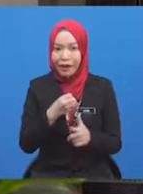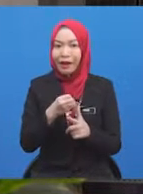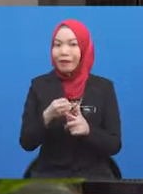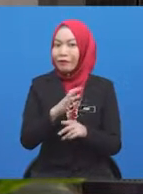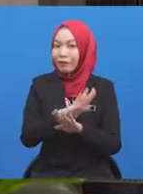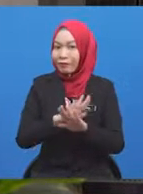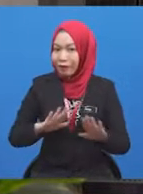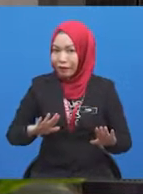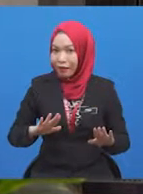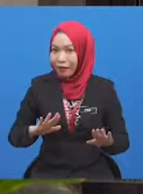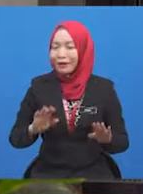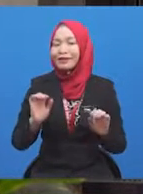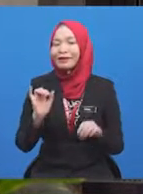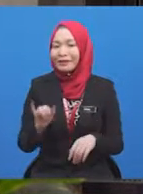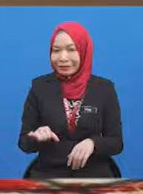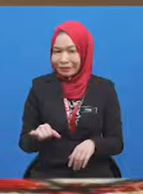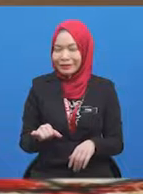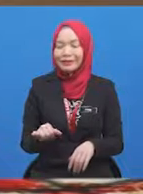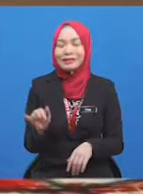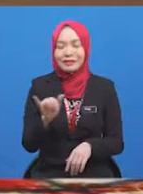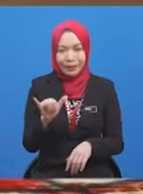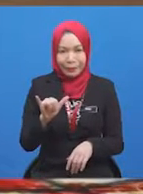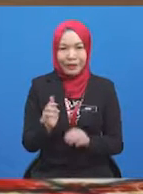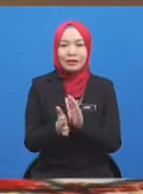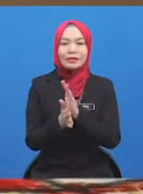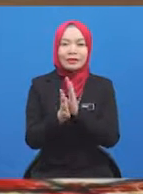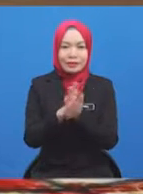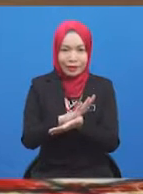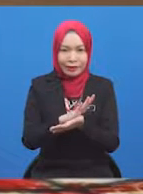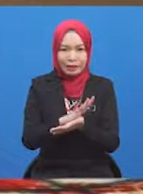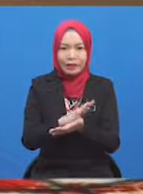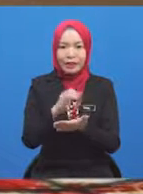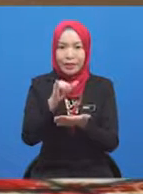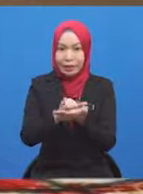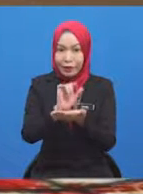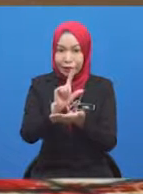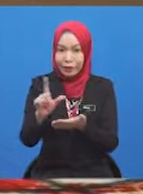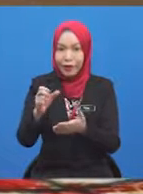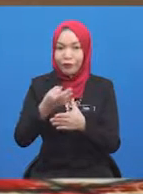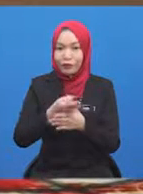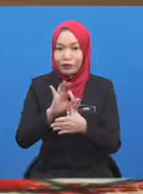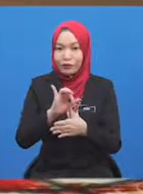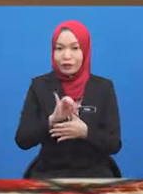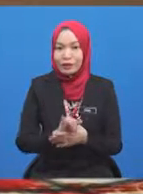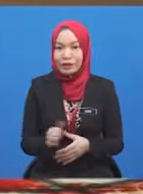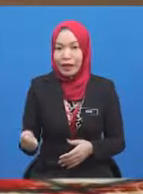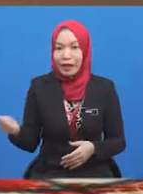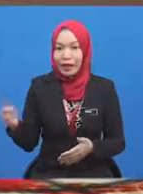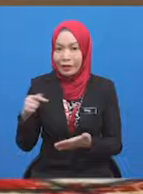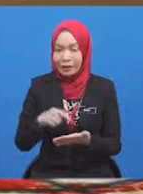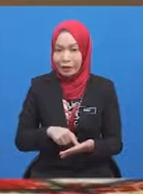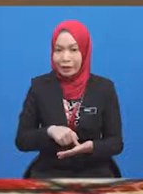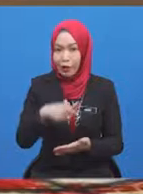sebenar? Sama kan? Jadi, itulah fungsi eyedropper tool, iaitu